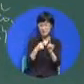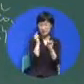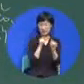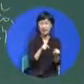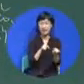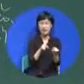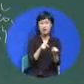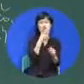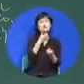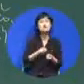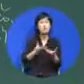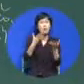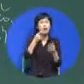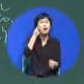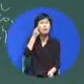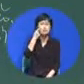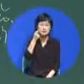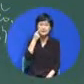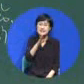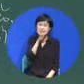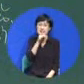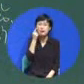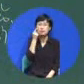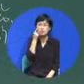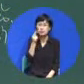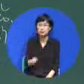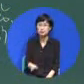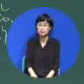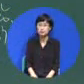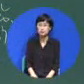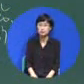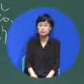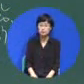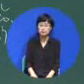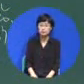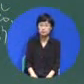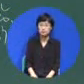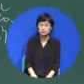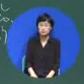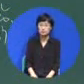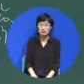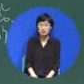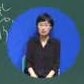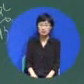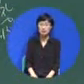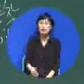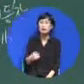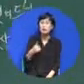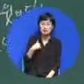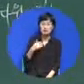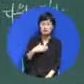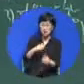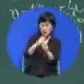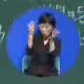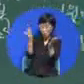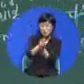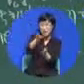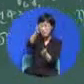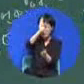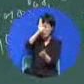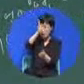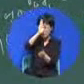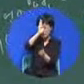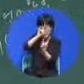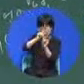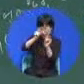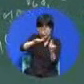And say, may my health be restored in all ways in the name of the Lord Jesus Christ. 모든 질병은 예수 이름으로 떠나갈지어다. And I